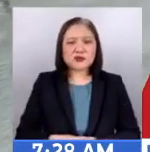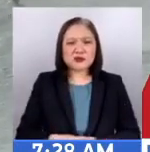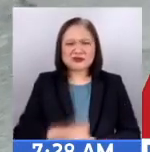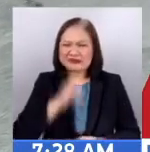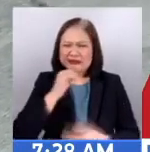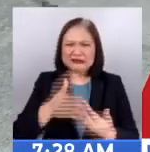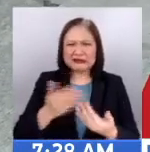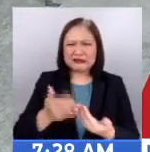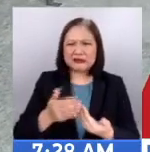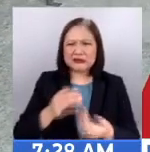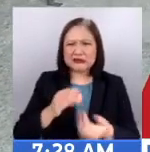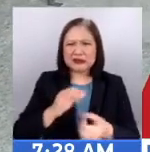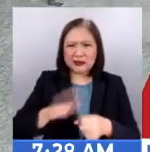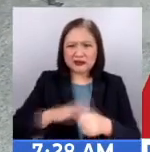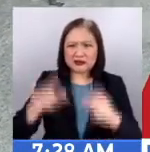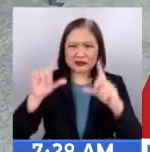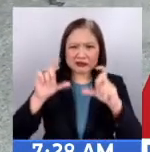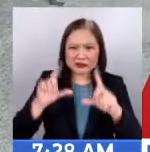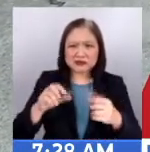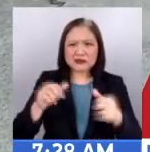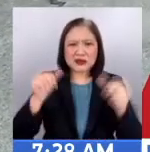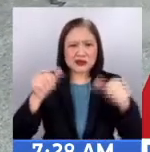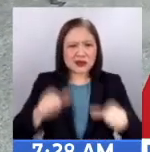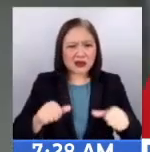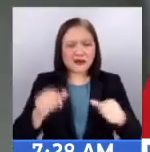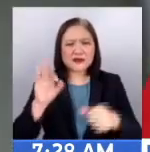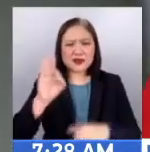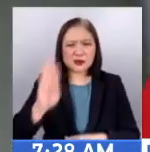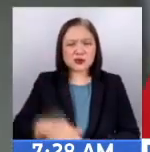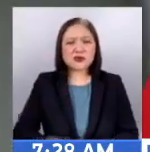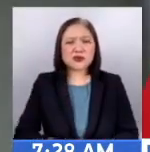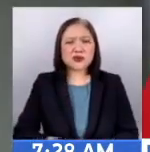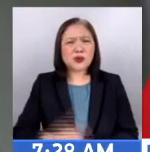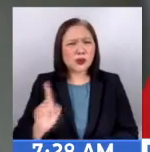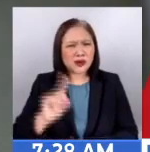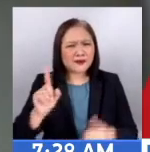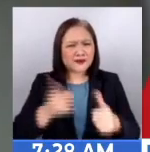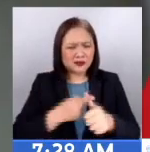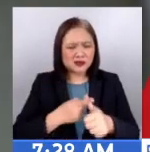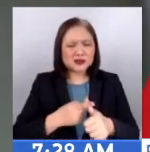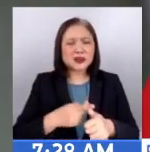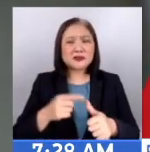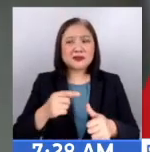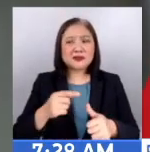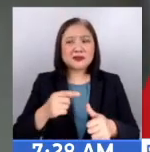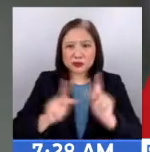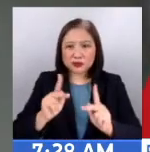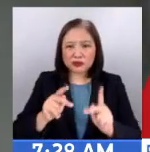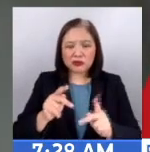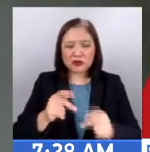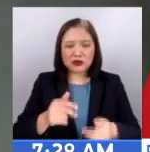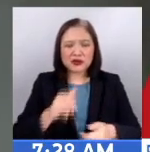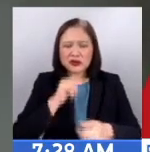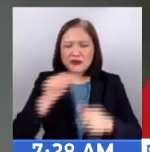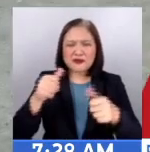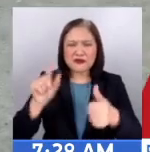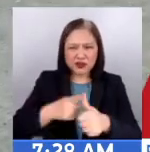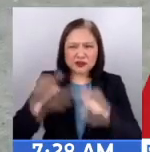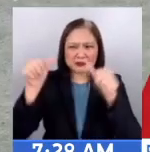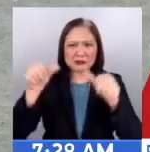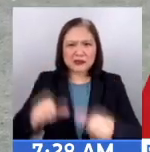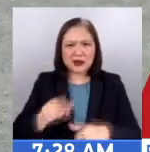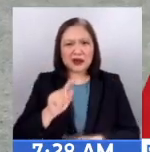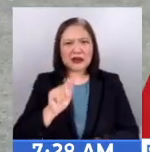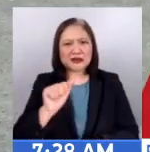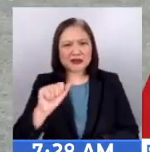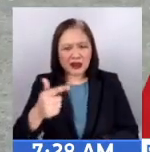sa Facebook. Usually, ang inuuna ng tao is mag-post sa Facebook, tapos itatag nila. Tapos